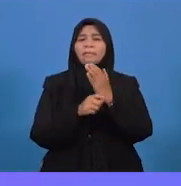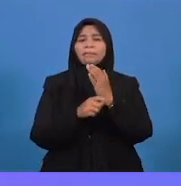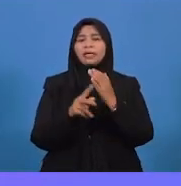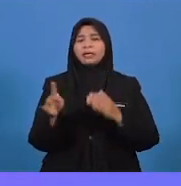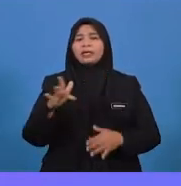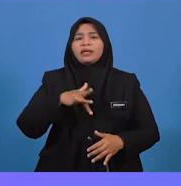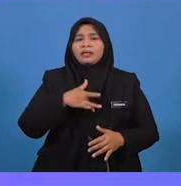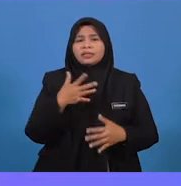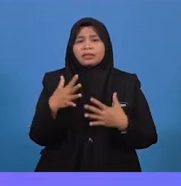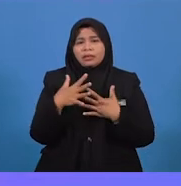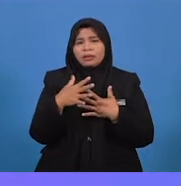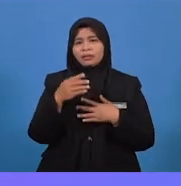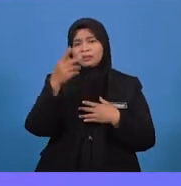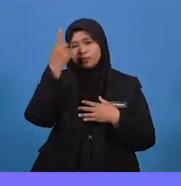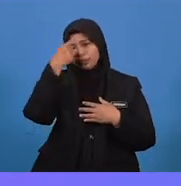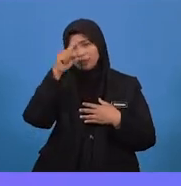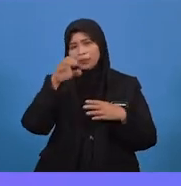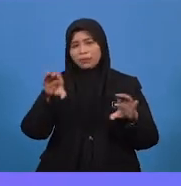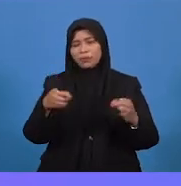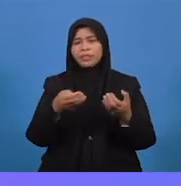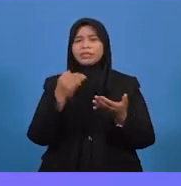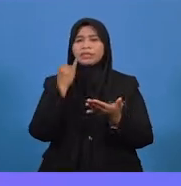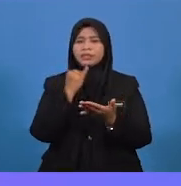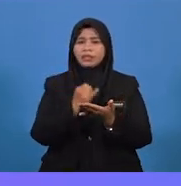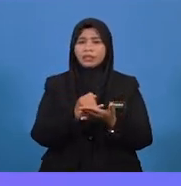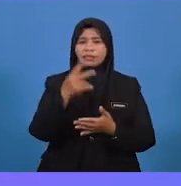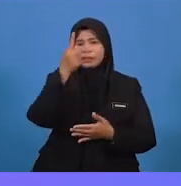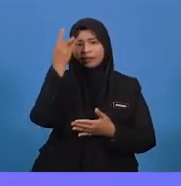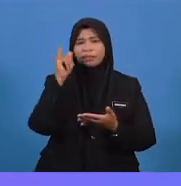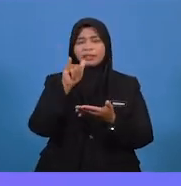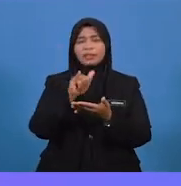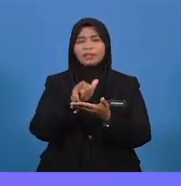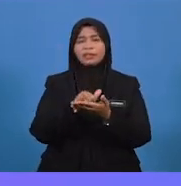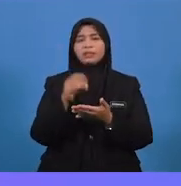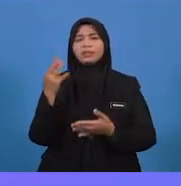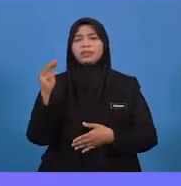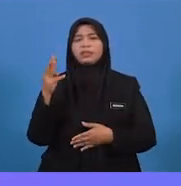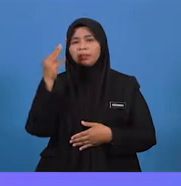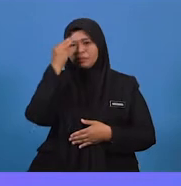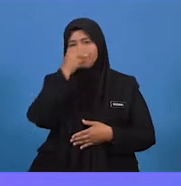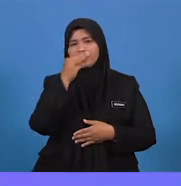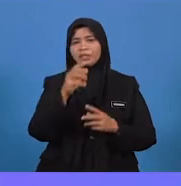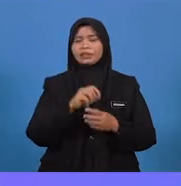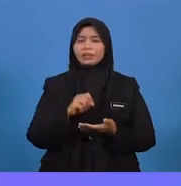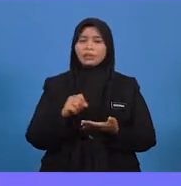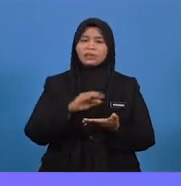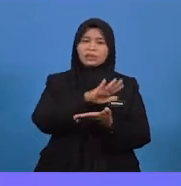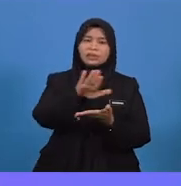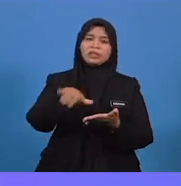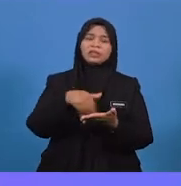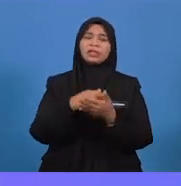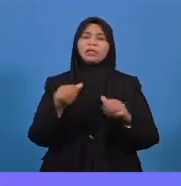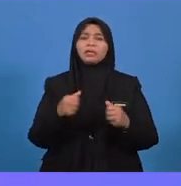malaikat, mampu menambahkan rasa gerun untuk melakukan keburukan kerana yakin bahawa malaikat